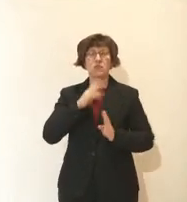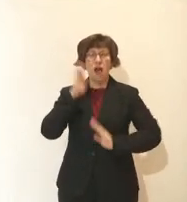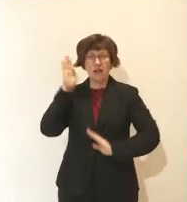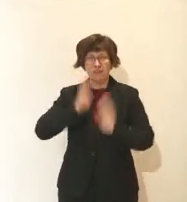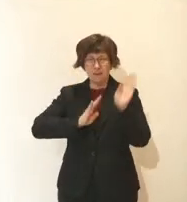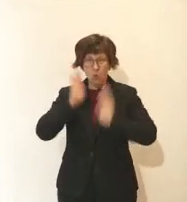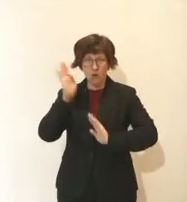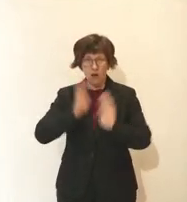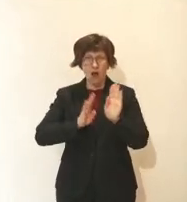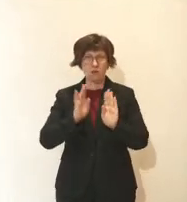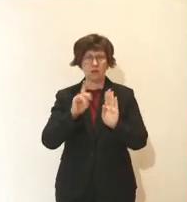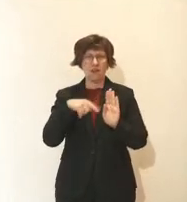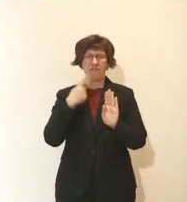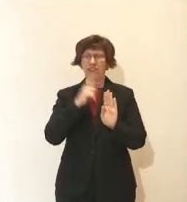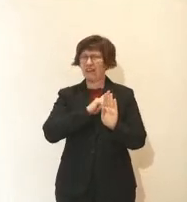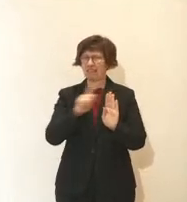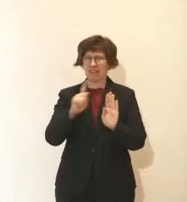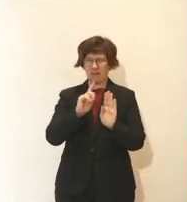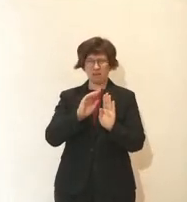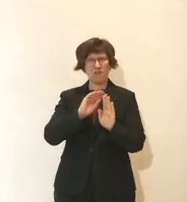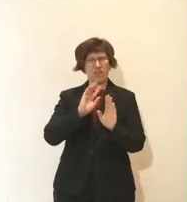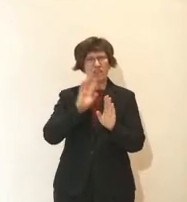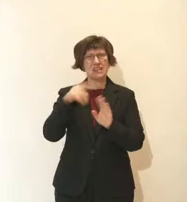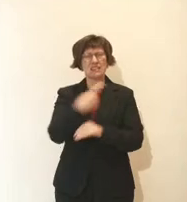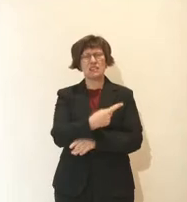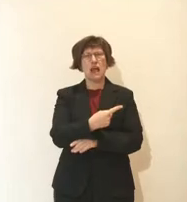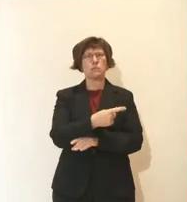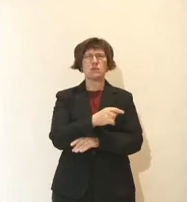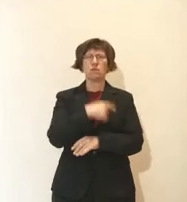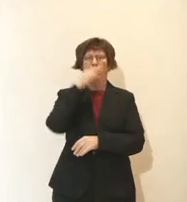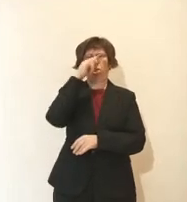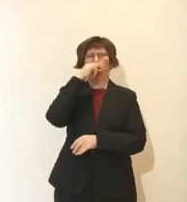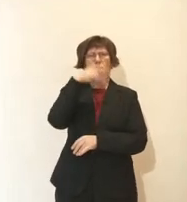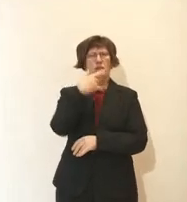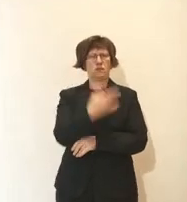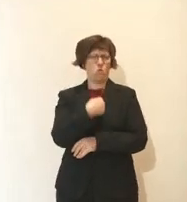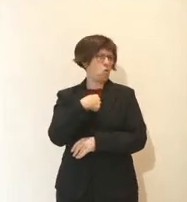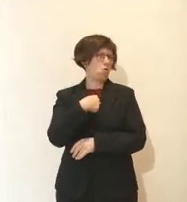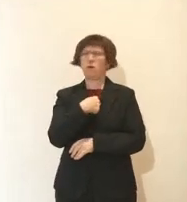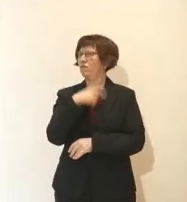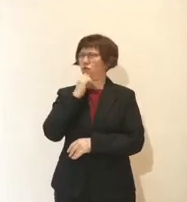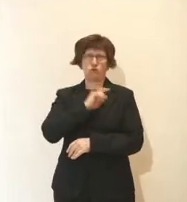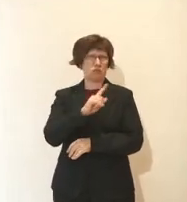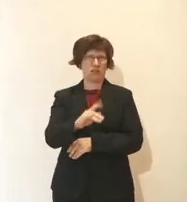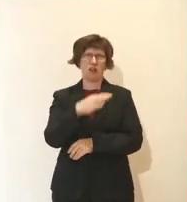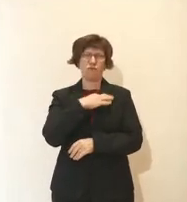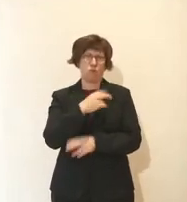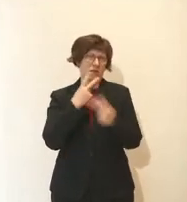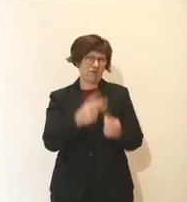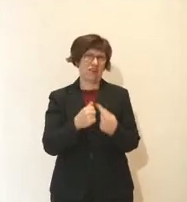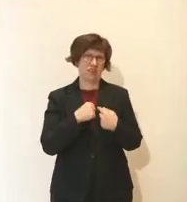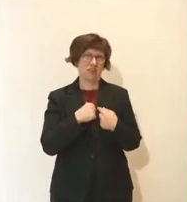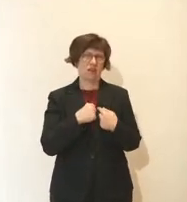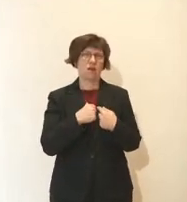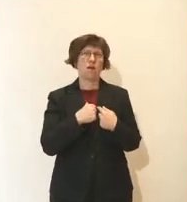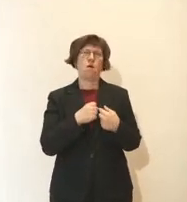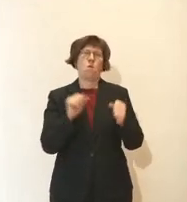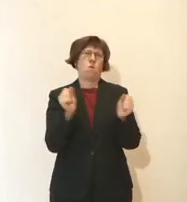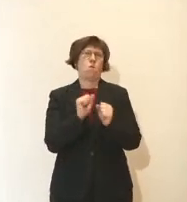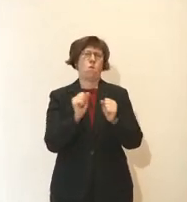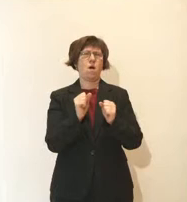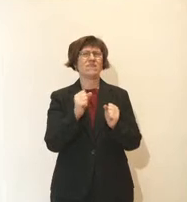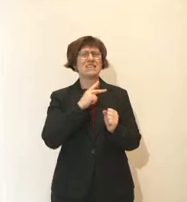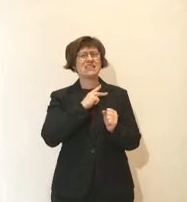sozialdemokraten sind nicht bei denjenigen die sich für etwas besseres halten und das ist mir ganz wichtig als eine große